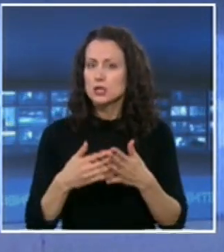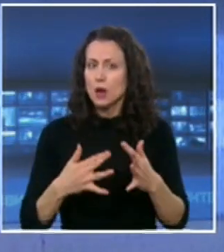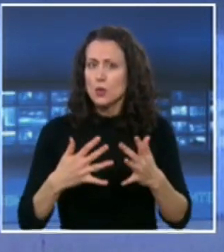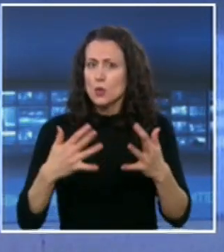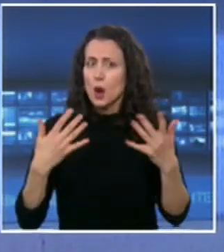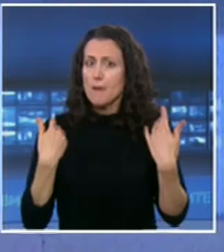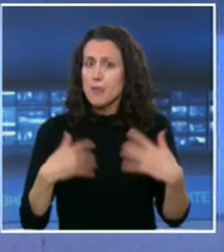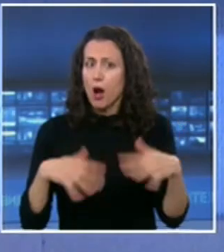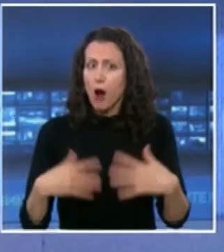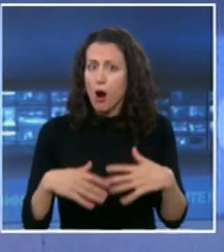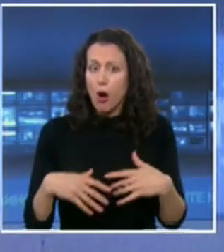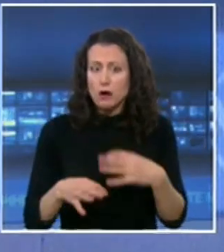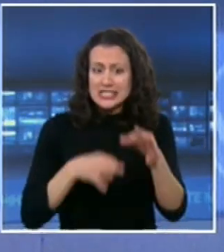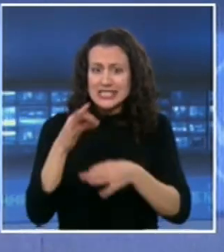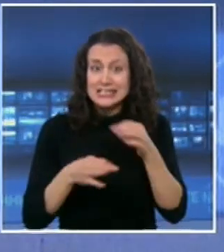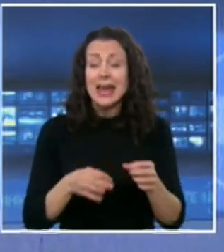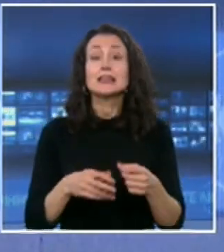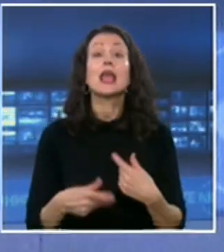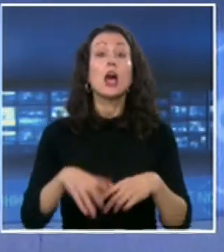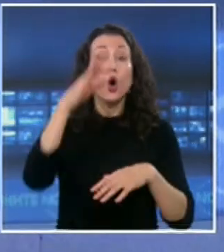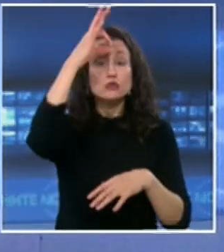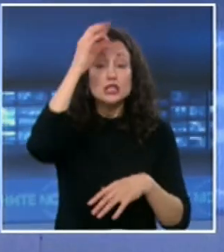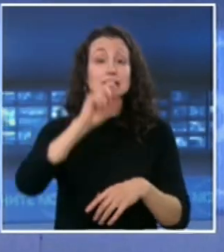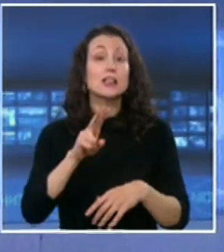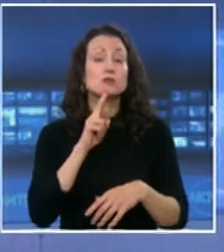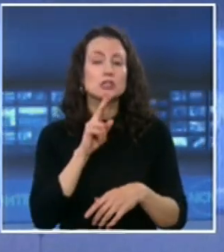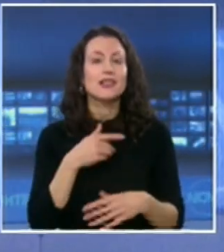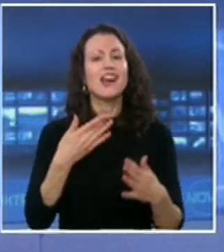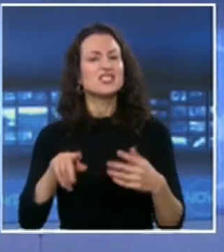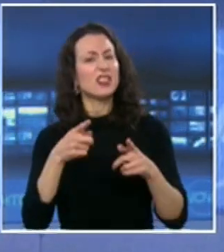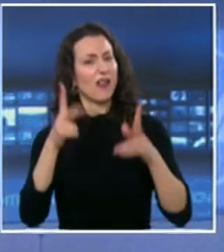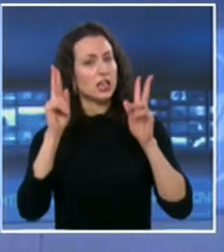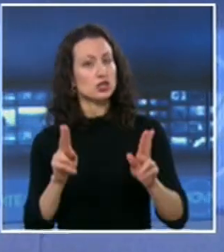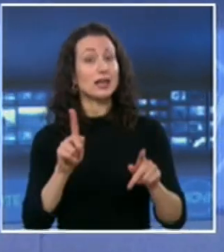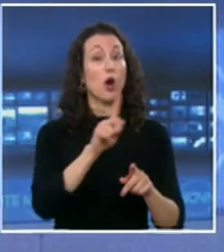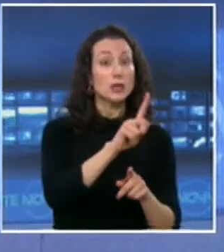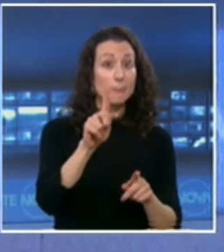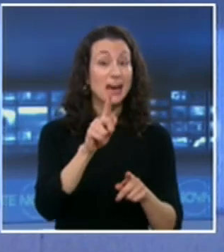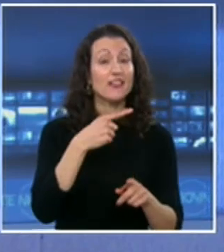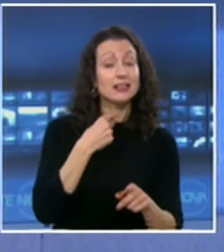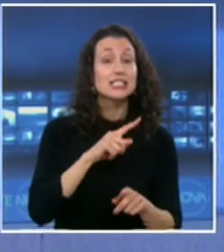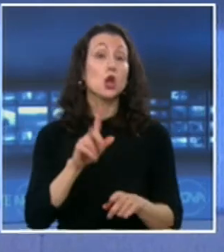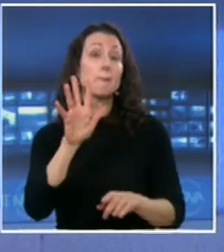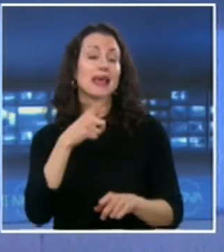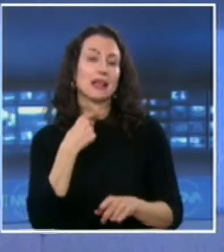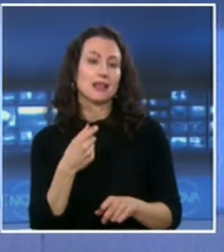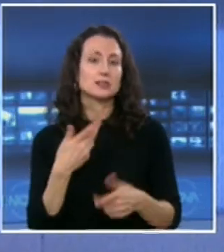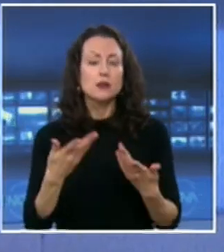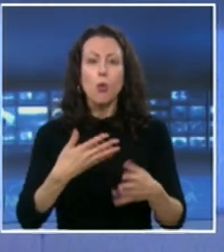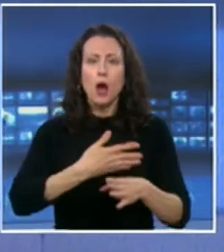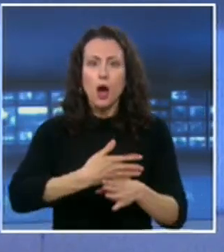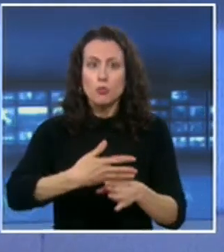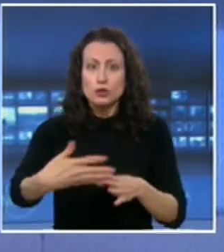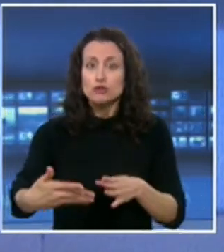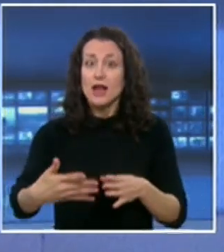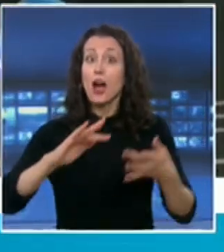ученици и учители. Извън това решение остават децата от 1 до 5 клас. До кога ще продължи онлайн обучението и обмислят ли